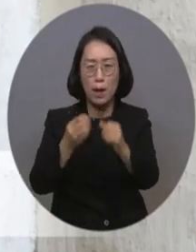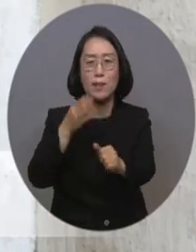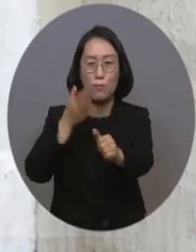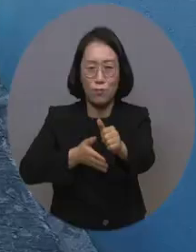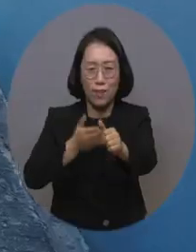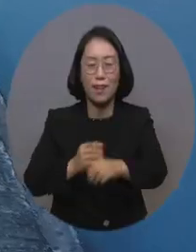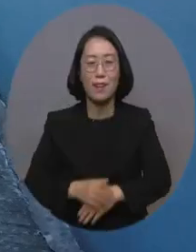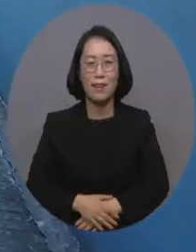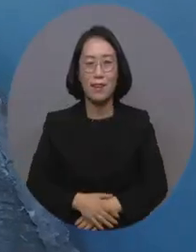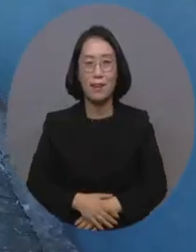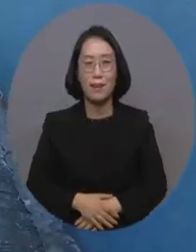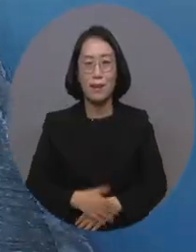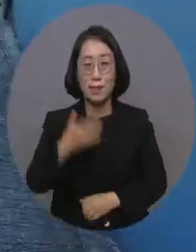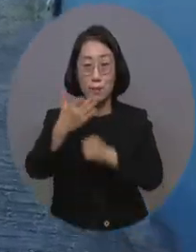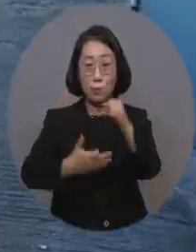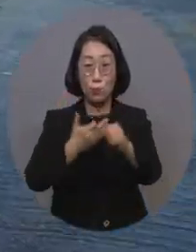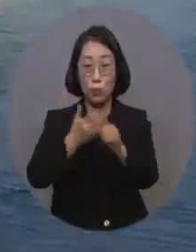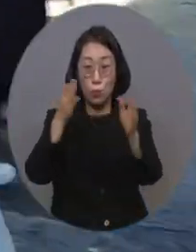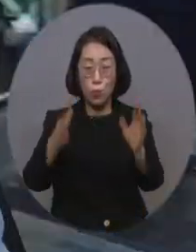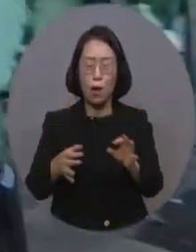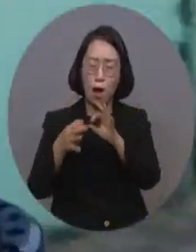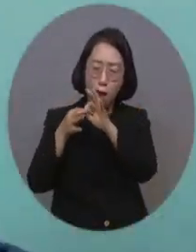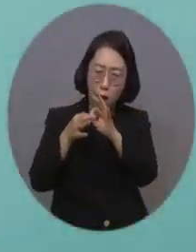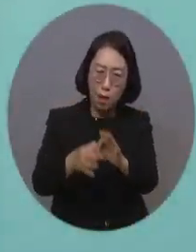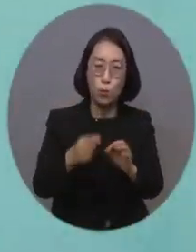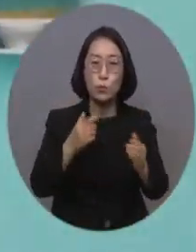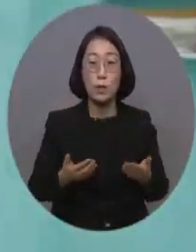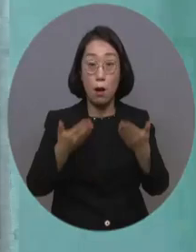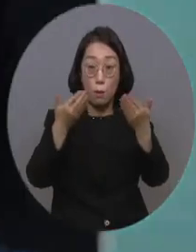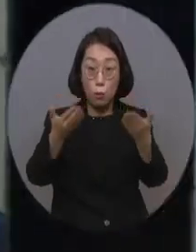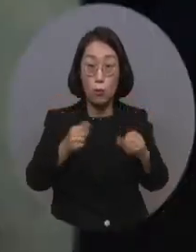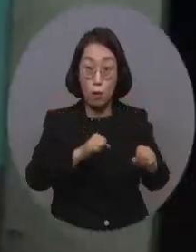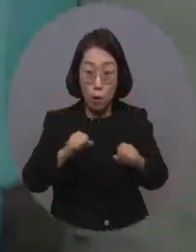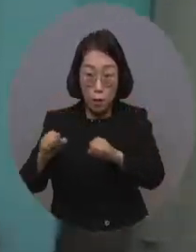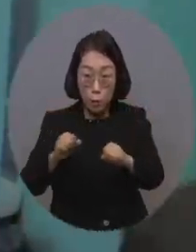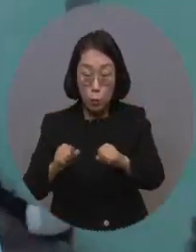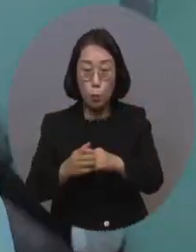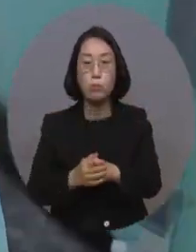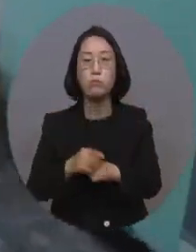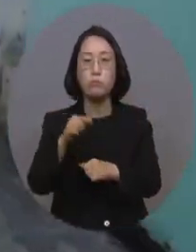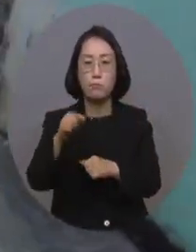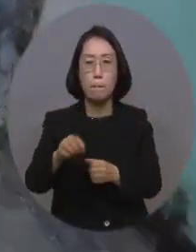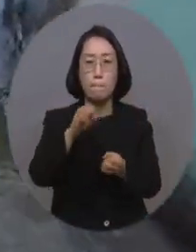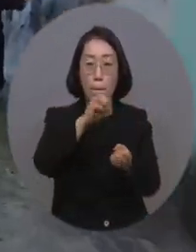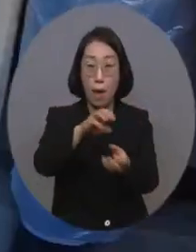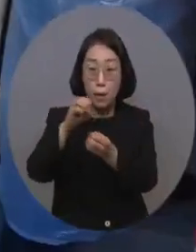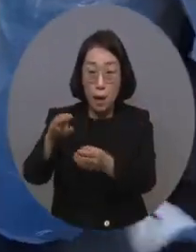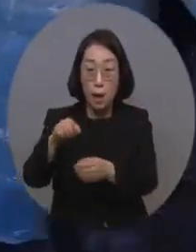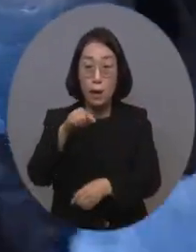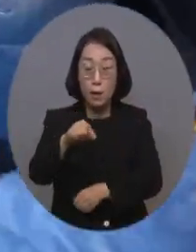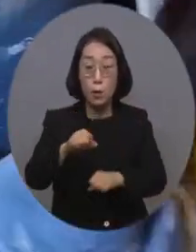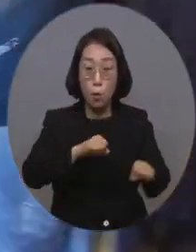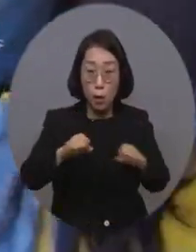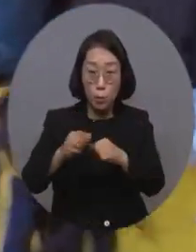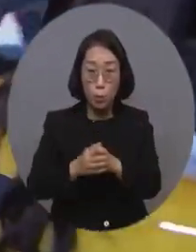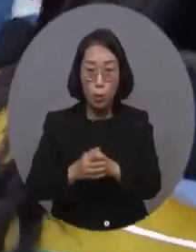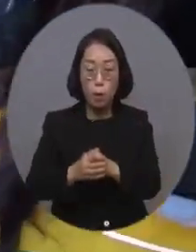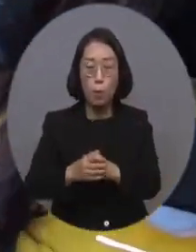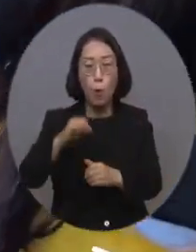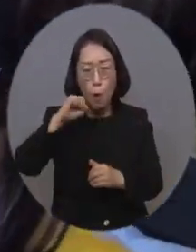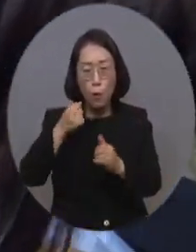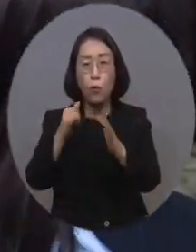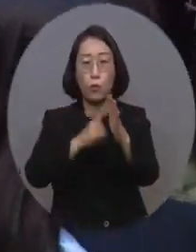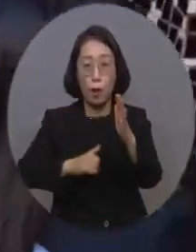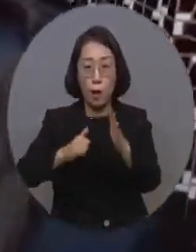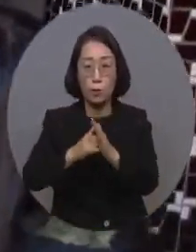감사하겠습니다. 19년이라는 긴 시간 동안 진행된 강원도의회와 연탄은행의 연탄 배달 봉사활동이 앞으로도 소외계층에게